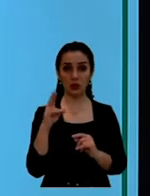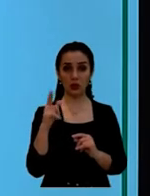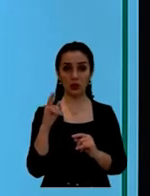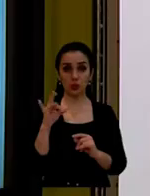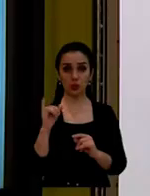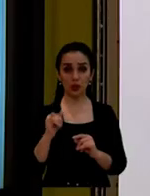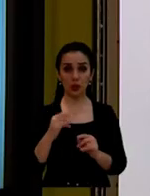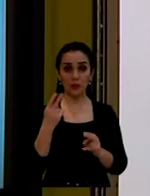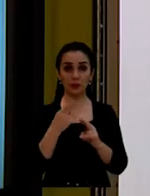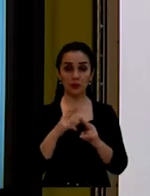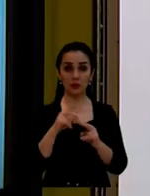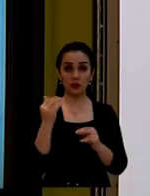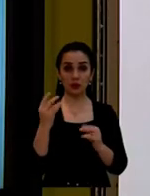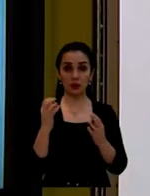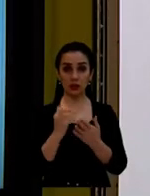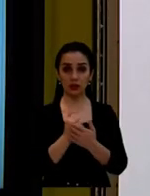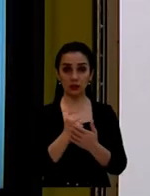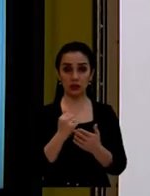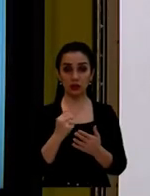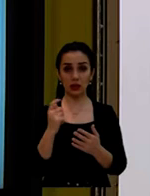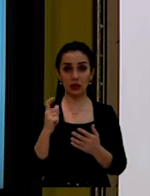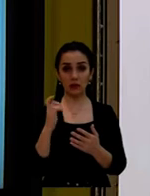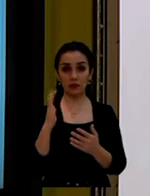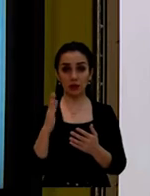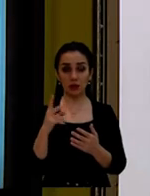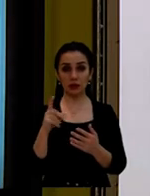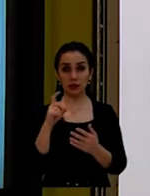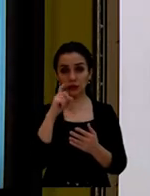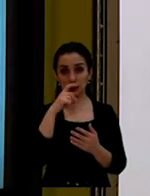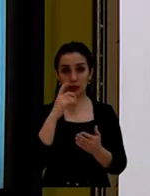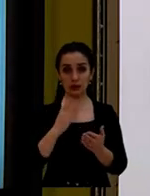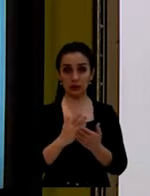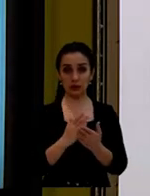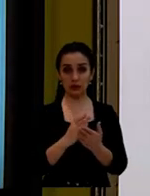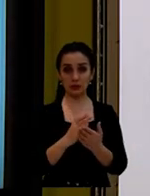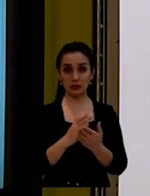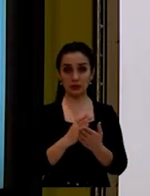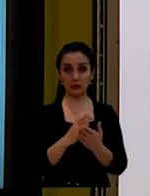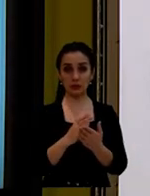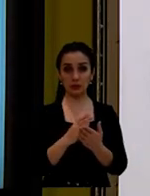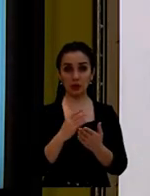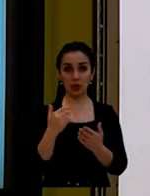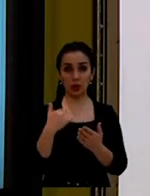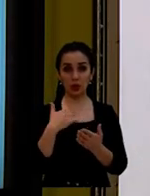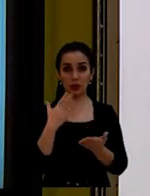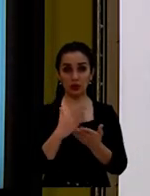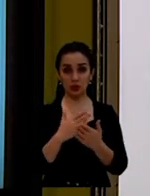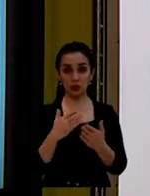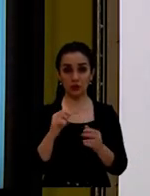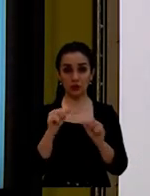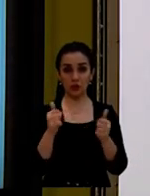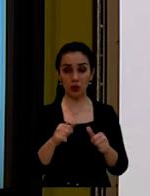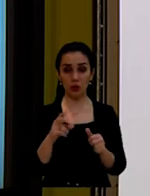для того чтобы найти эквивалент кислоты у нас существует формула